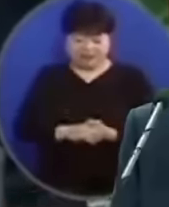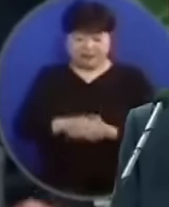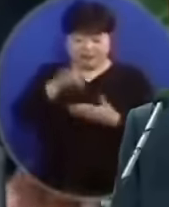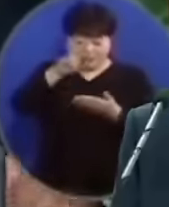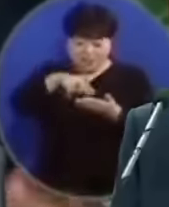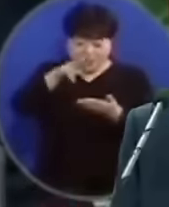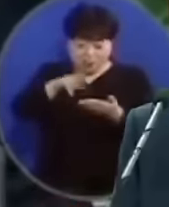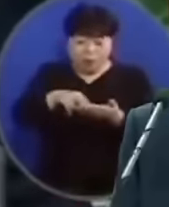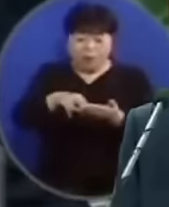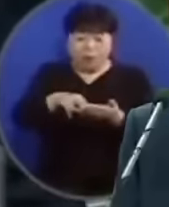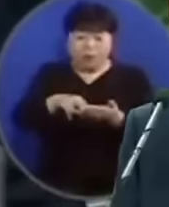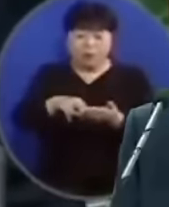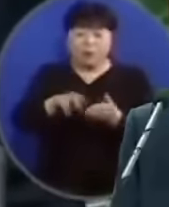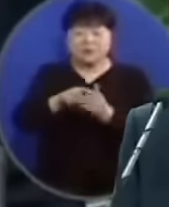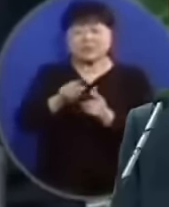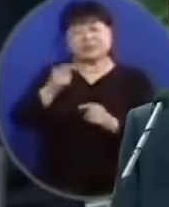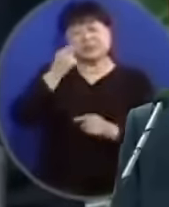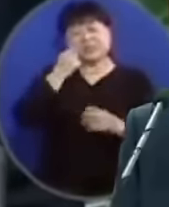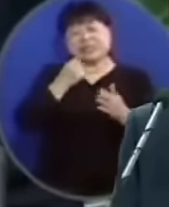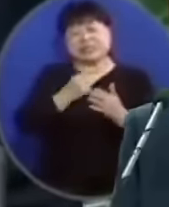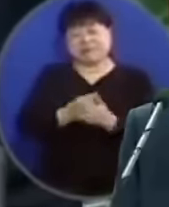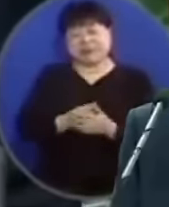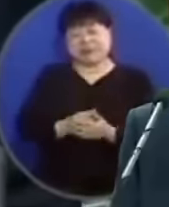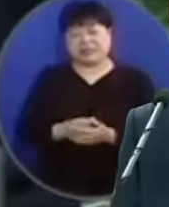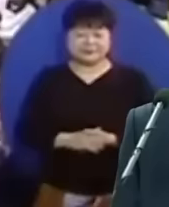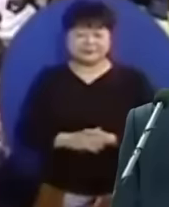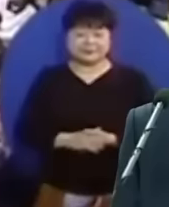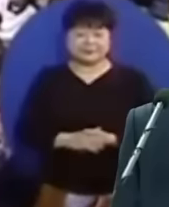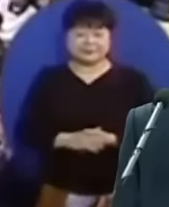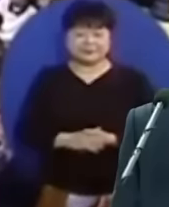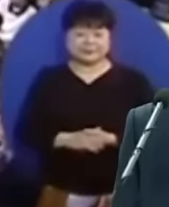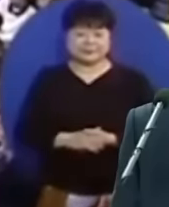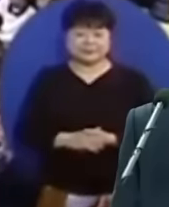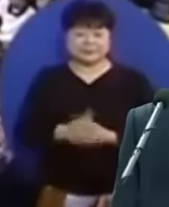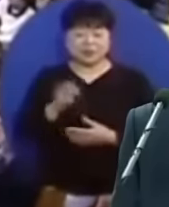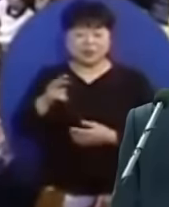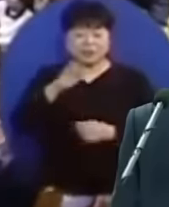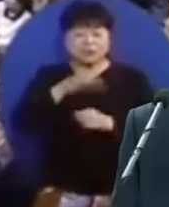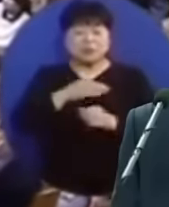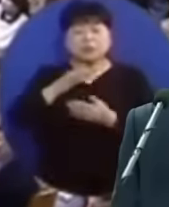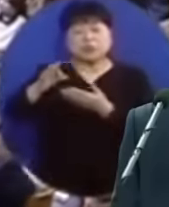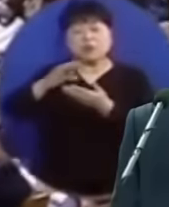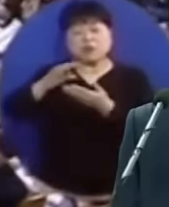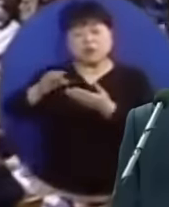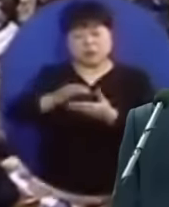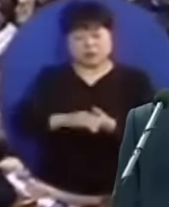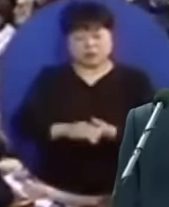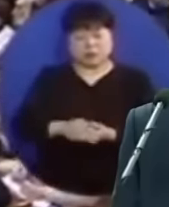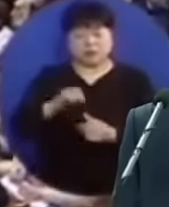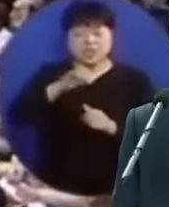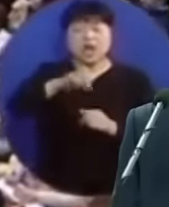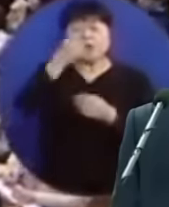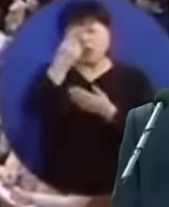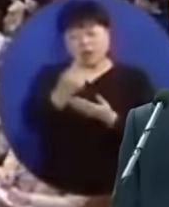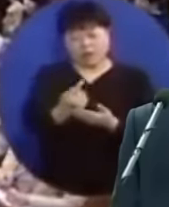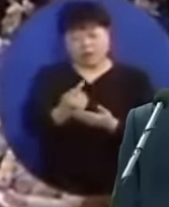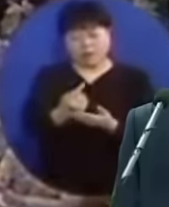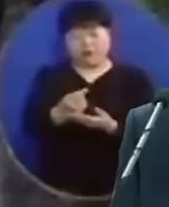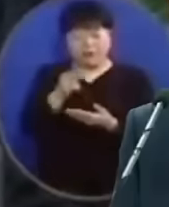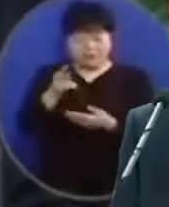읽고도 우리는 시인을 안 하는 것입니다. 그런가 보다 그렇게 생각하지요. 혀를 잘못 놀리면 재앙이 다가오고